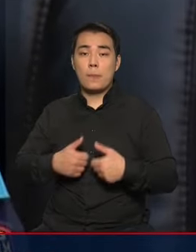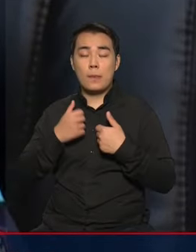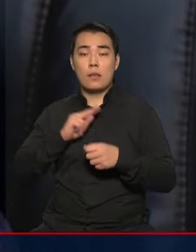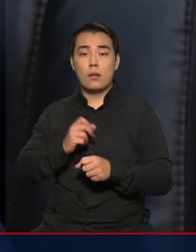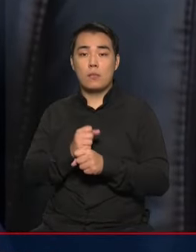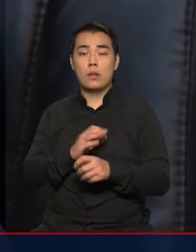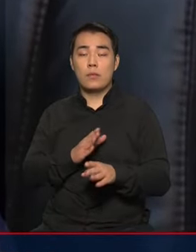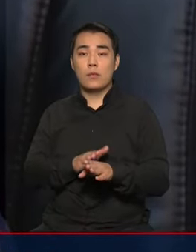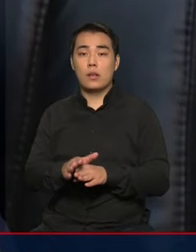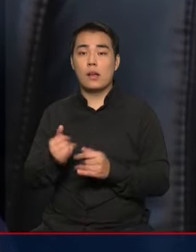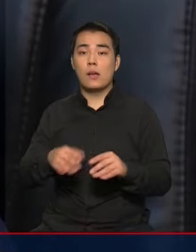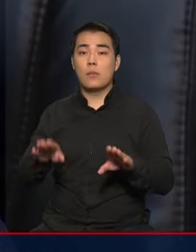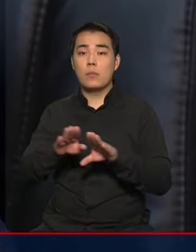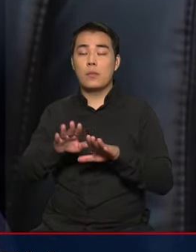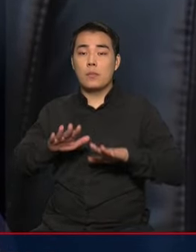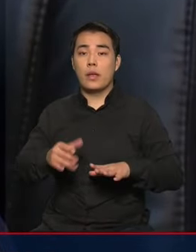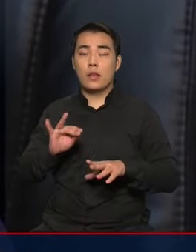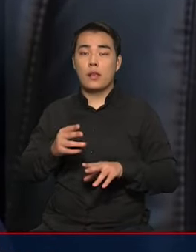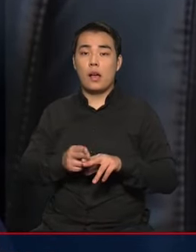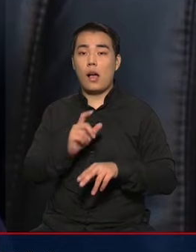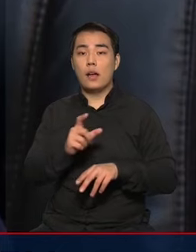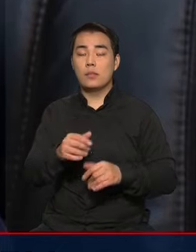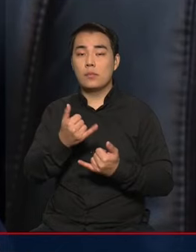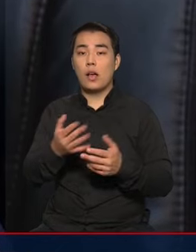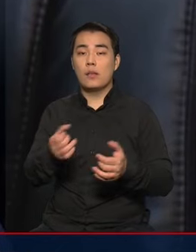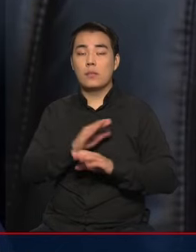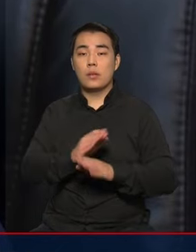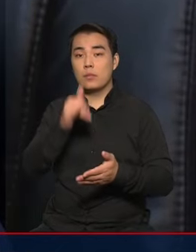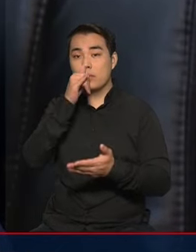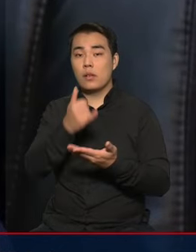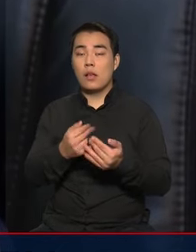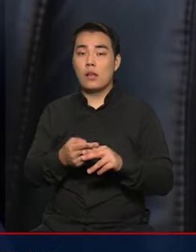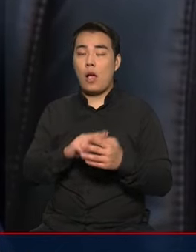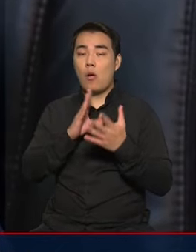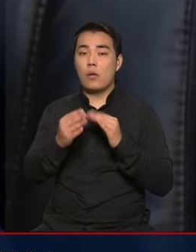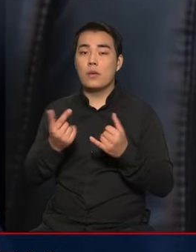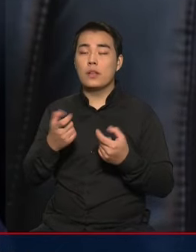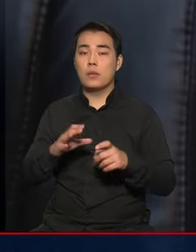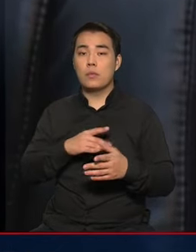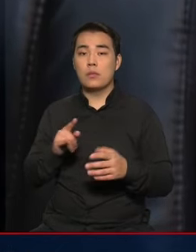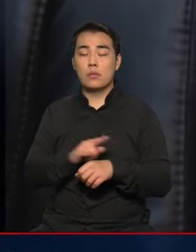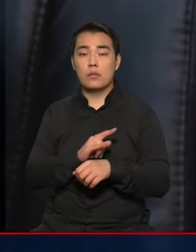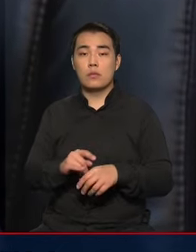Ол пункттердің жабық тұрғаны және адам қабылдамайтын туралы ақпараттың қайдан шыққанын білмеймін.